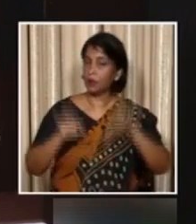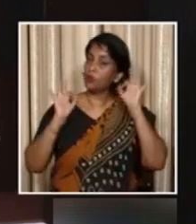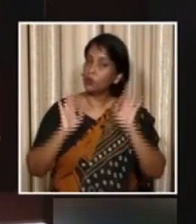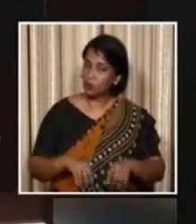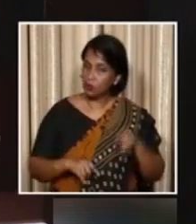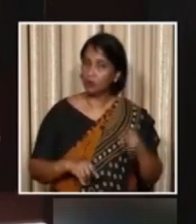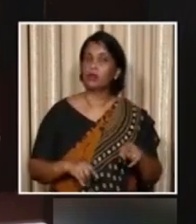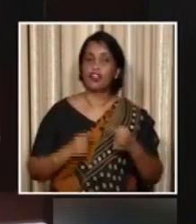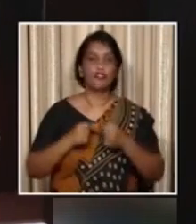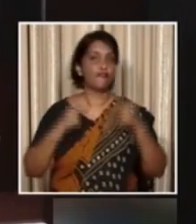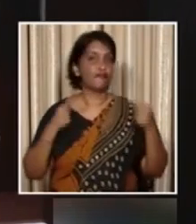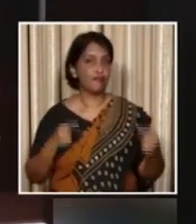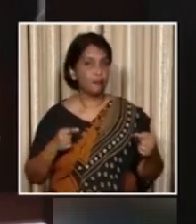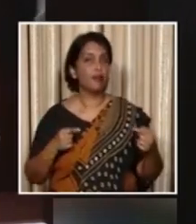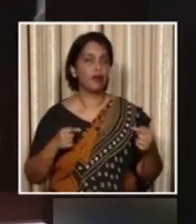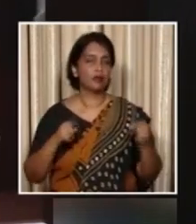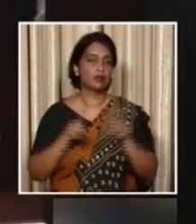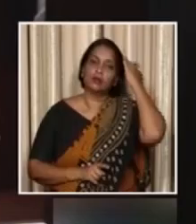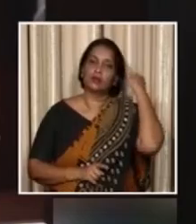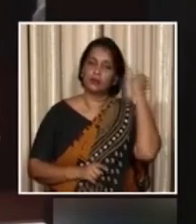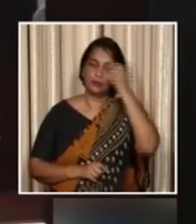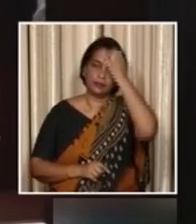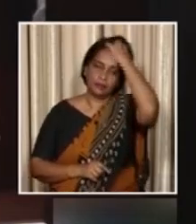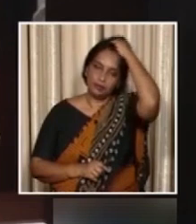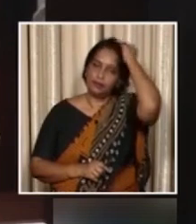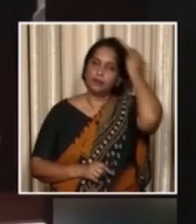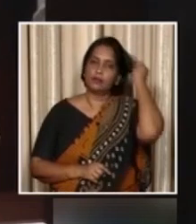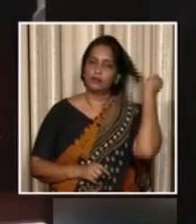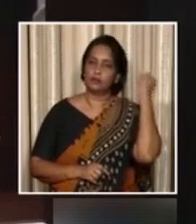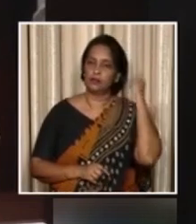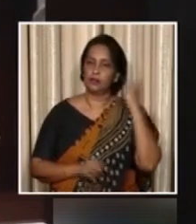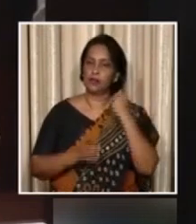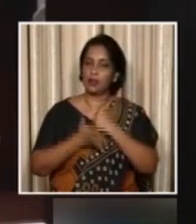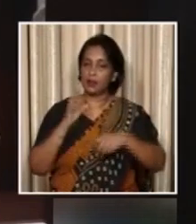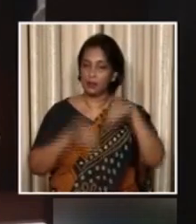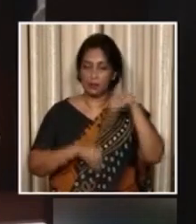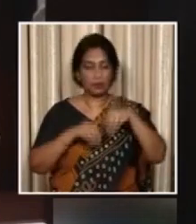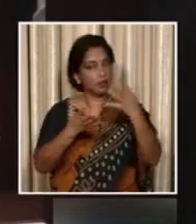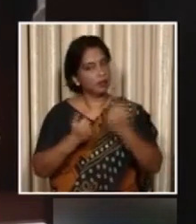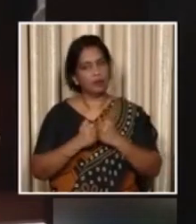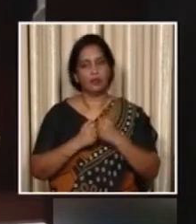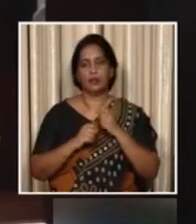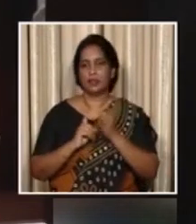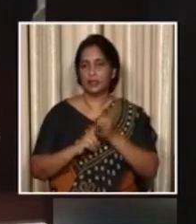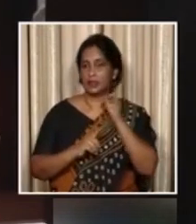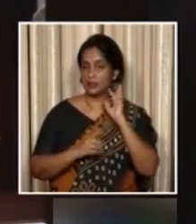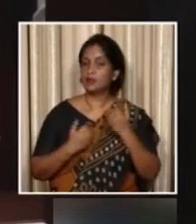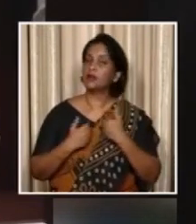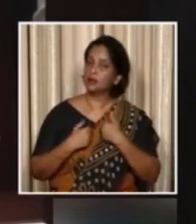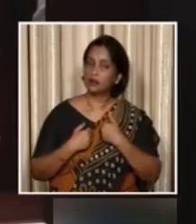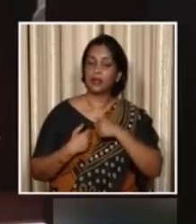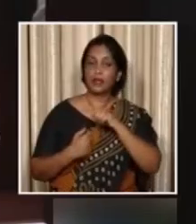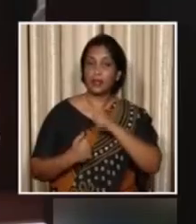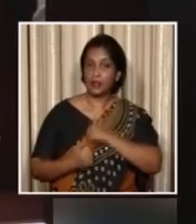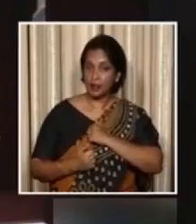සිටීම විපක්ෂ වීමක් ලෙස සලකනු ලබන්නේ නම් ඡන්දය ලැබුණාසේ සලකන්නේ නම් සභාපතිවරයා වශයෙන් මගේ තීරක